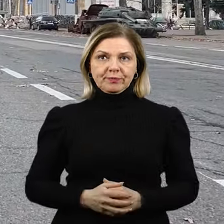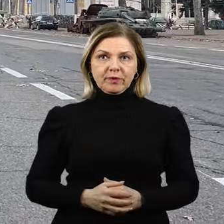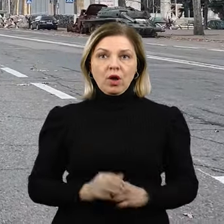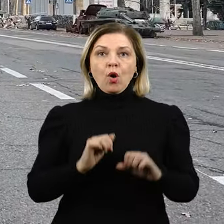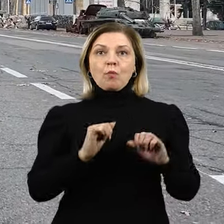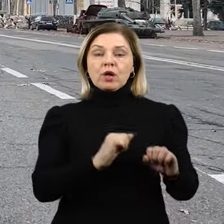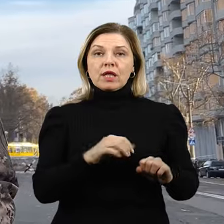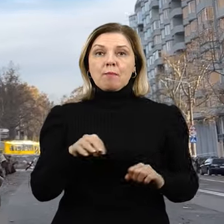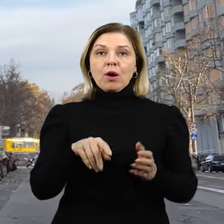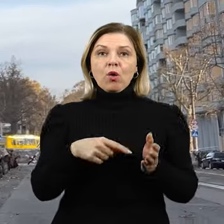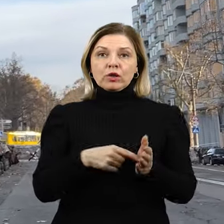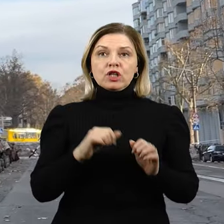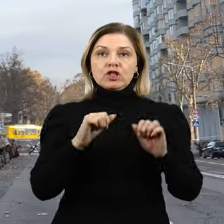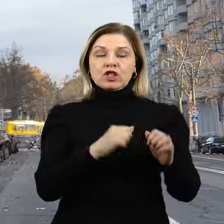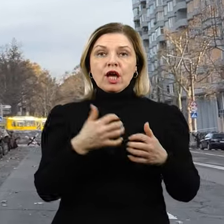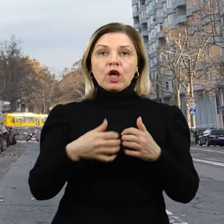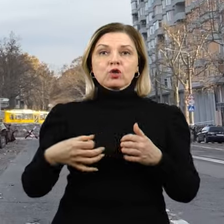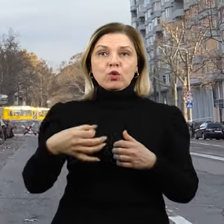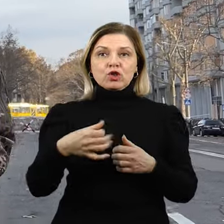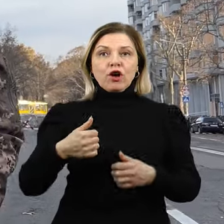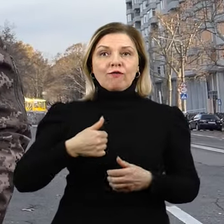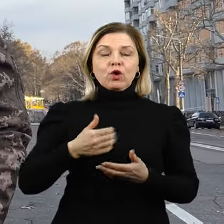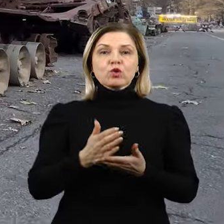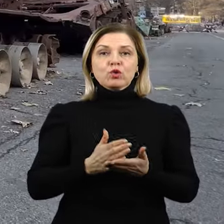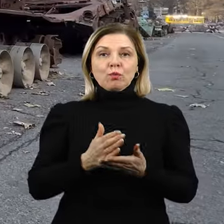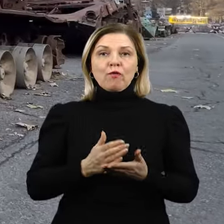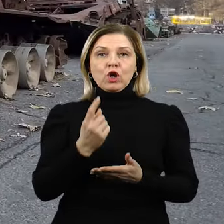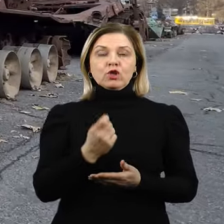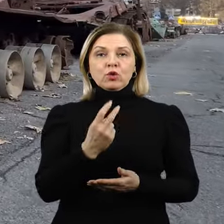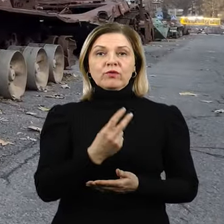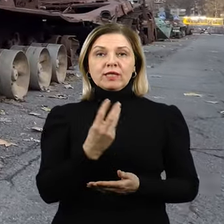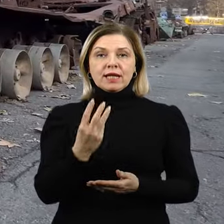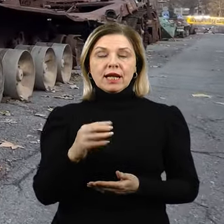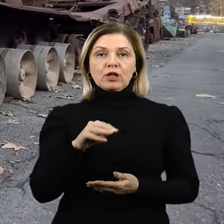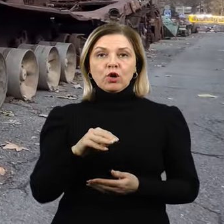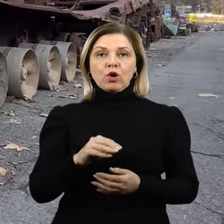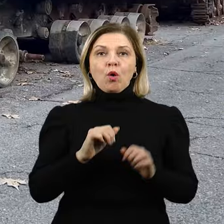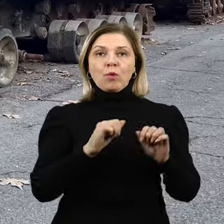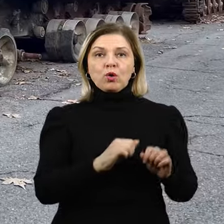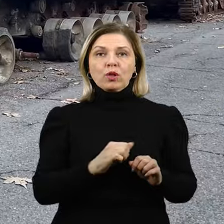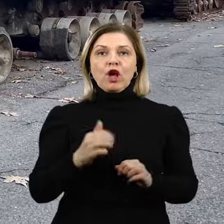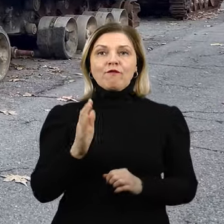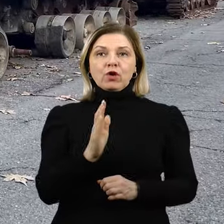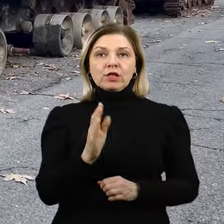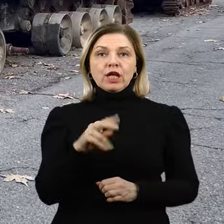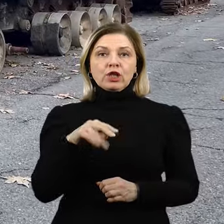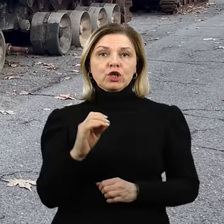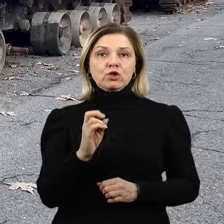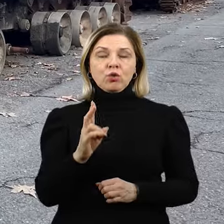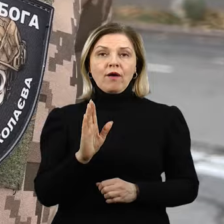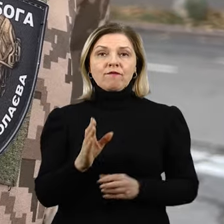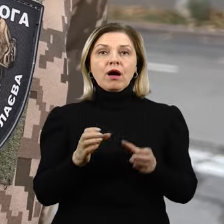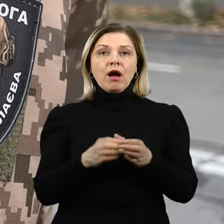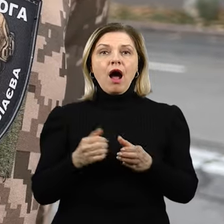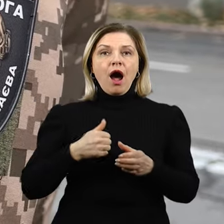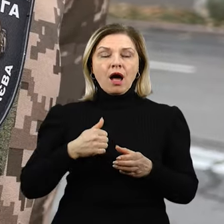Обороняв Миколаїв і захищає Херсонщину. Військовослужбовець 123-ї бригади територіальної оборони Збройних сил України Володимир Лисюк в лавах армії від